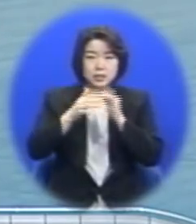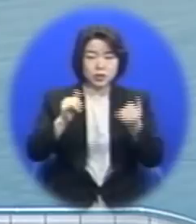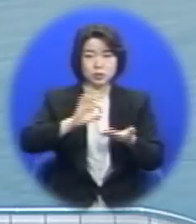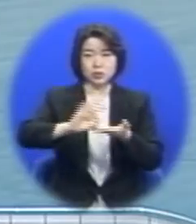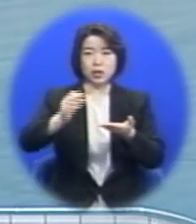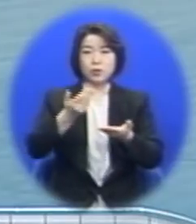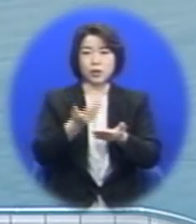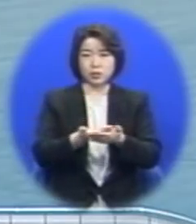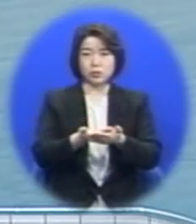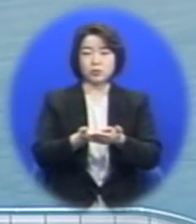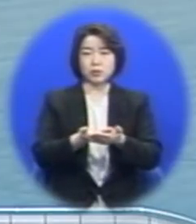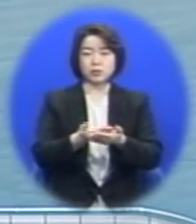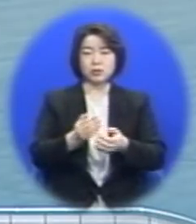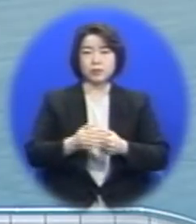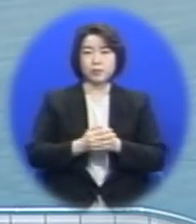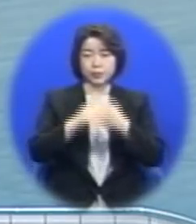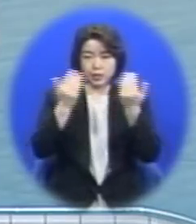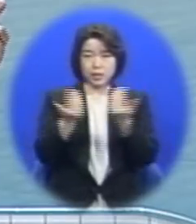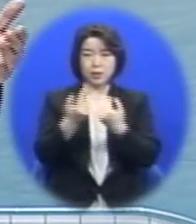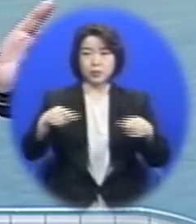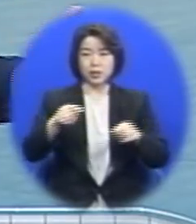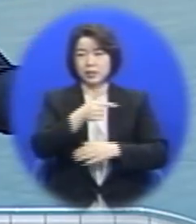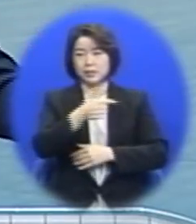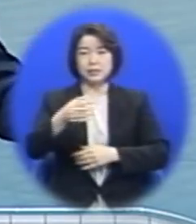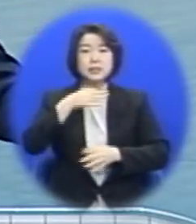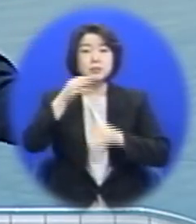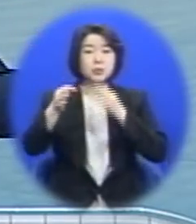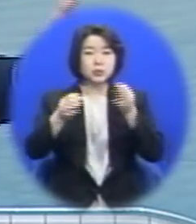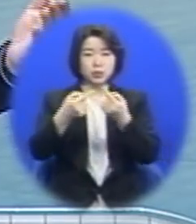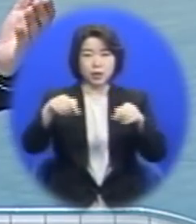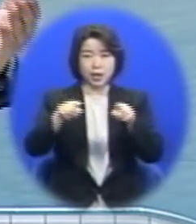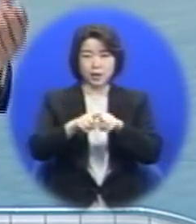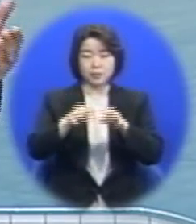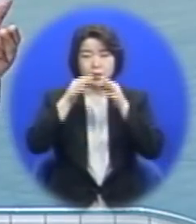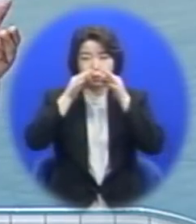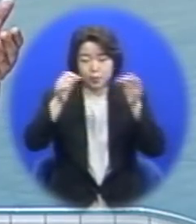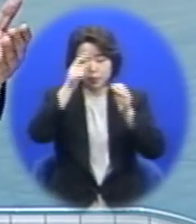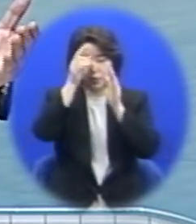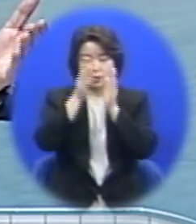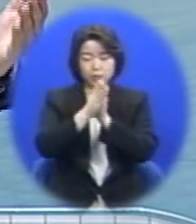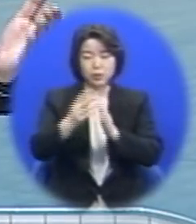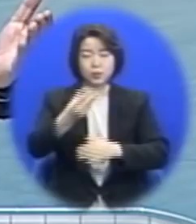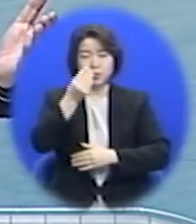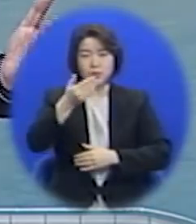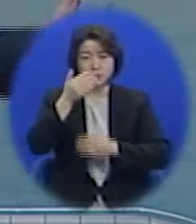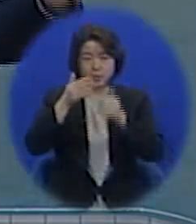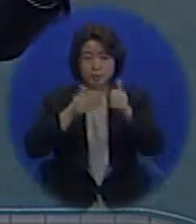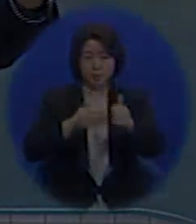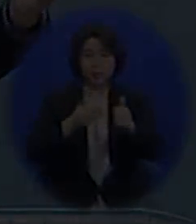써주소서. 우리 다 같이 큰 목소리로 함께 통성으로 기도하고 성찬을 받겠습니다.